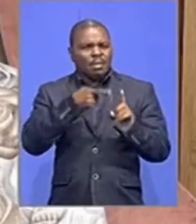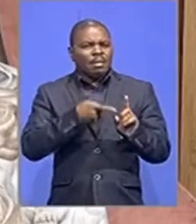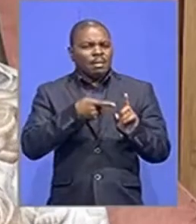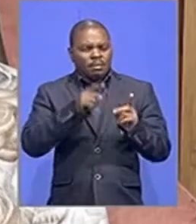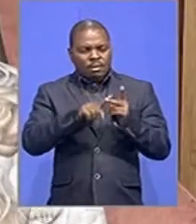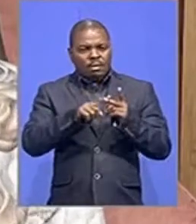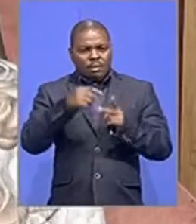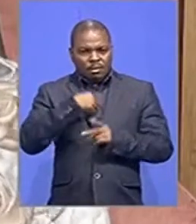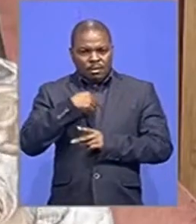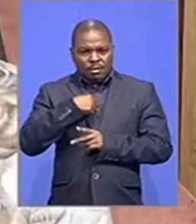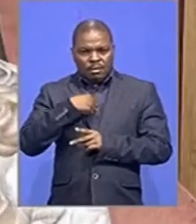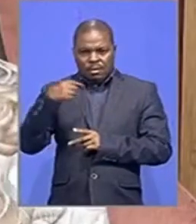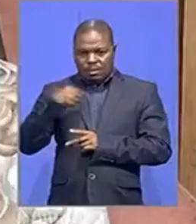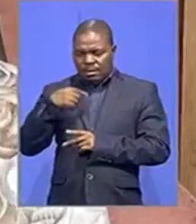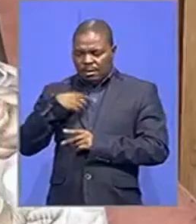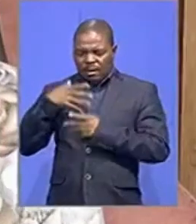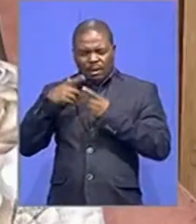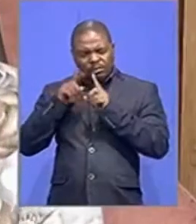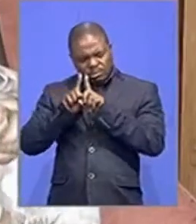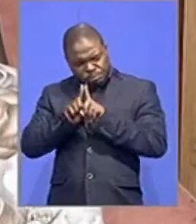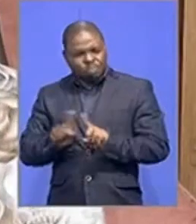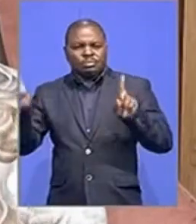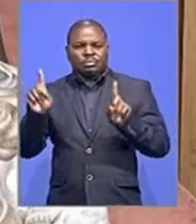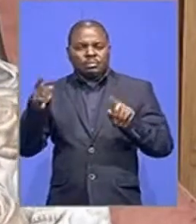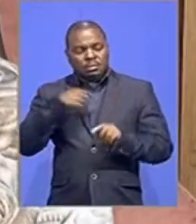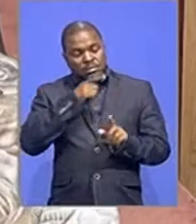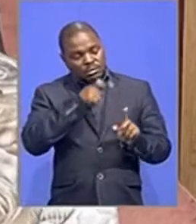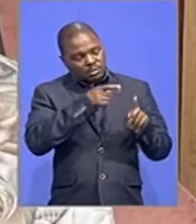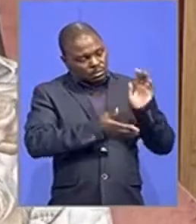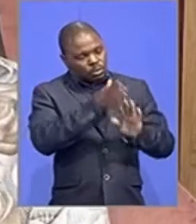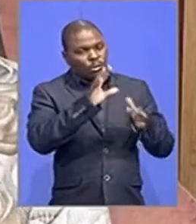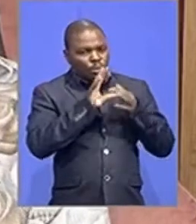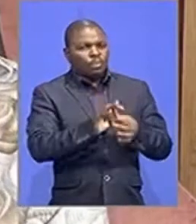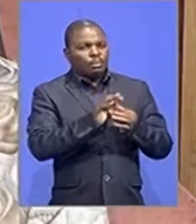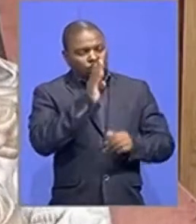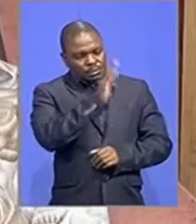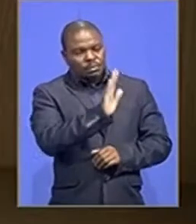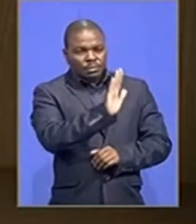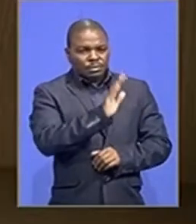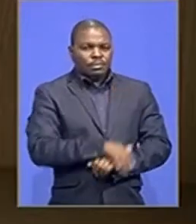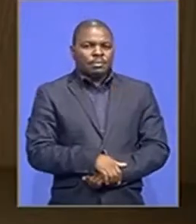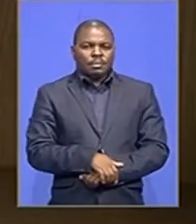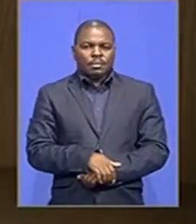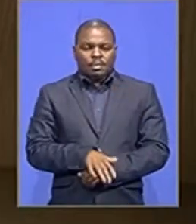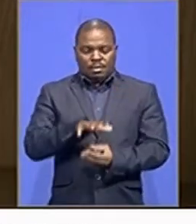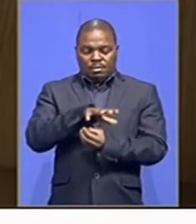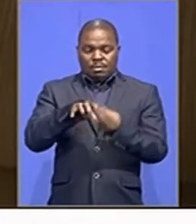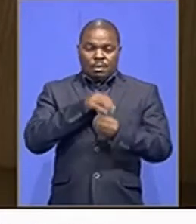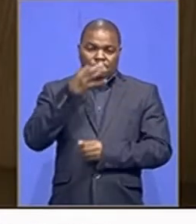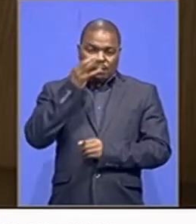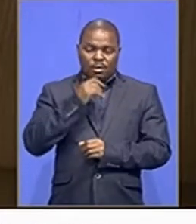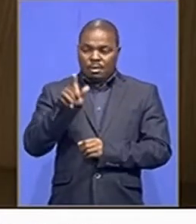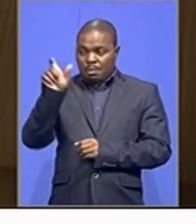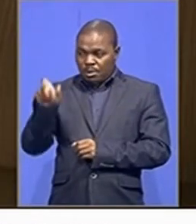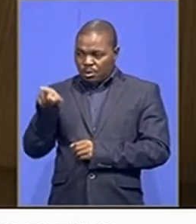ke ntsha Thuto mo go ene ke ra Thuto ke a e gae le sister ke wa gage ba tle gae. Ba lelapa ba re molatofadiwa